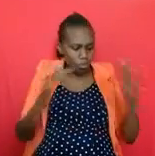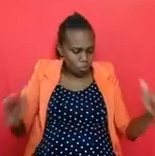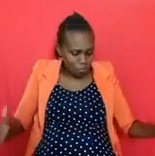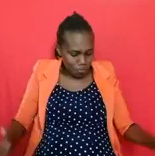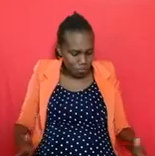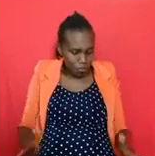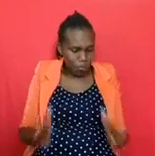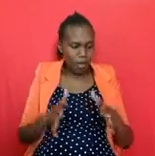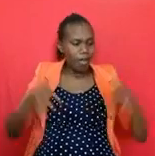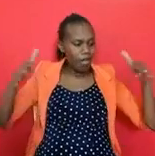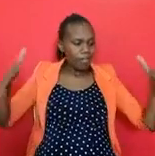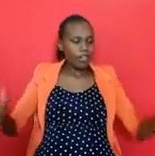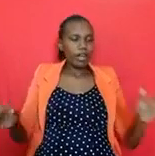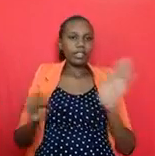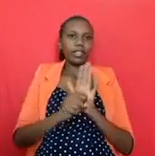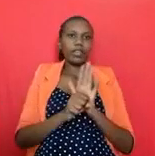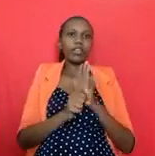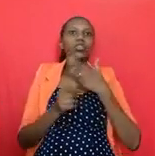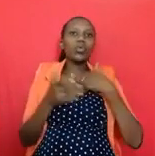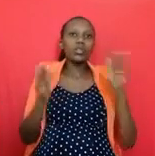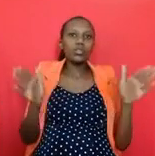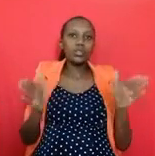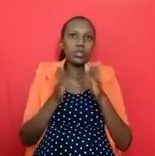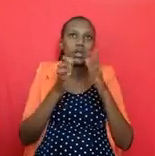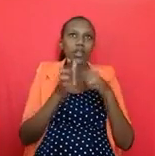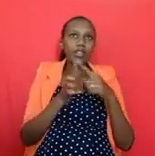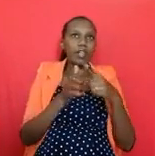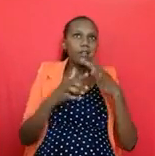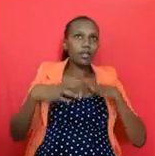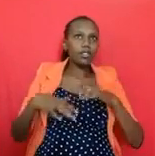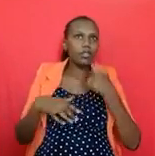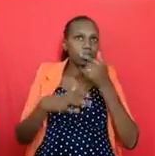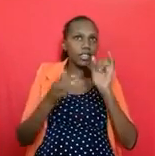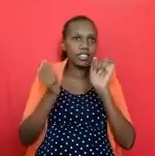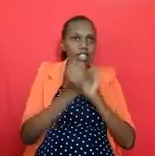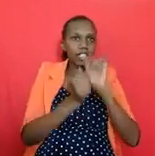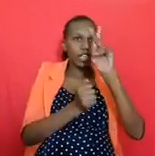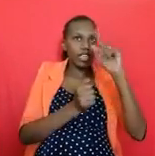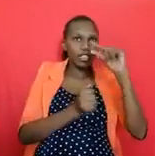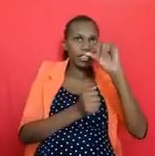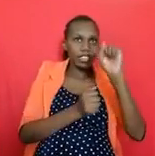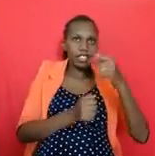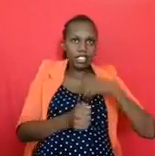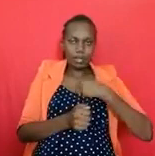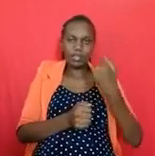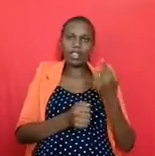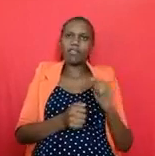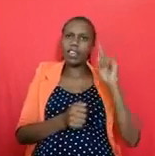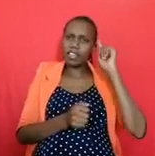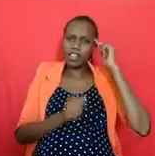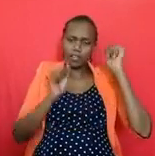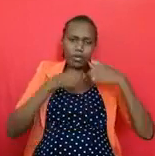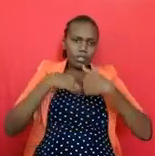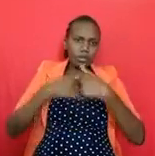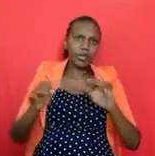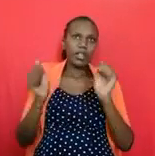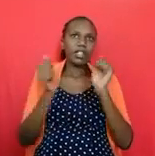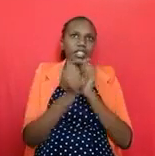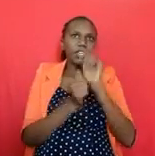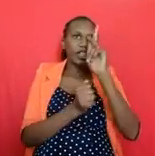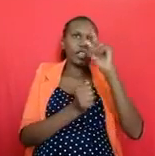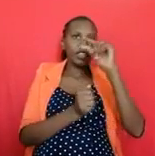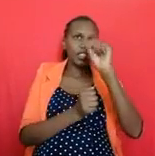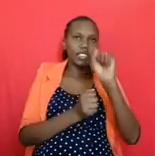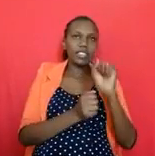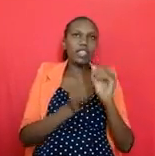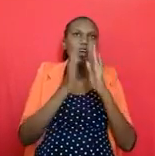ndi nacio ni nyingi muno na mundu akauga ni ngute kiro 10 ta uria ndireciria no nde o ni ndirakihoya